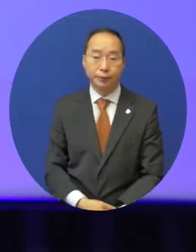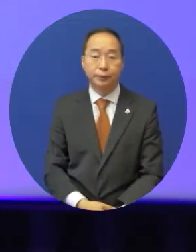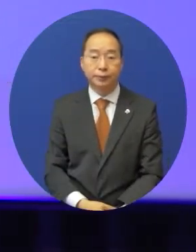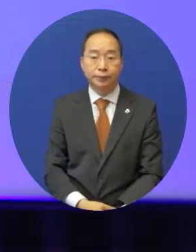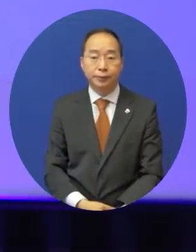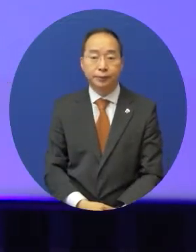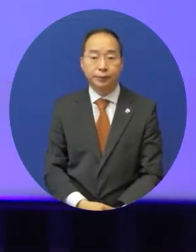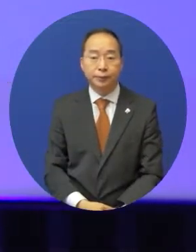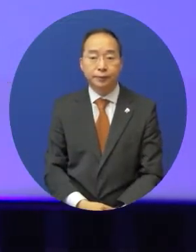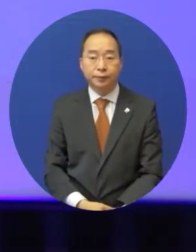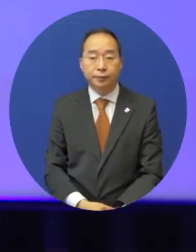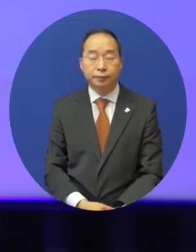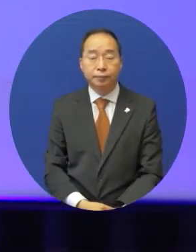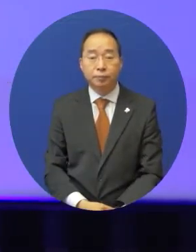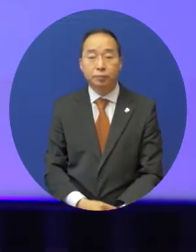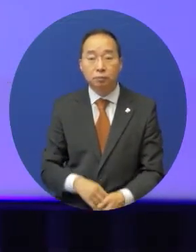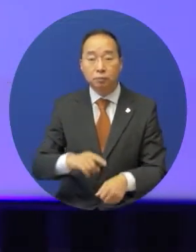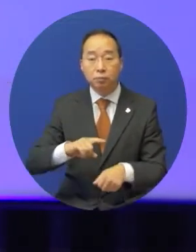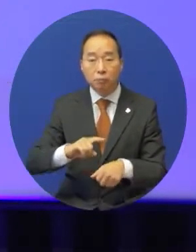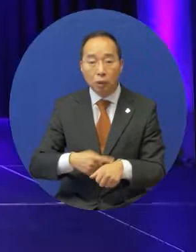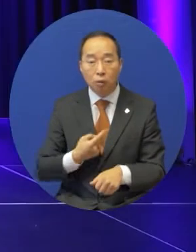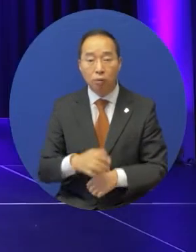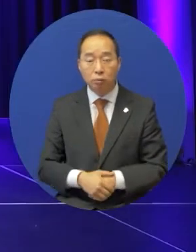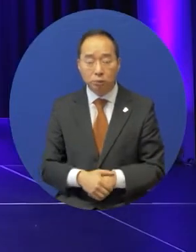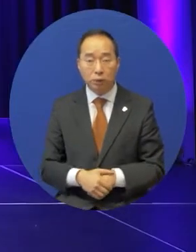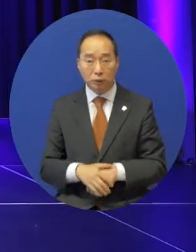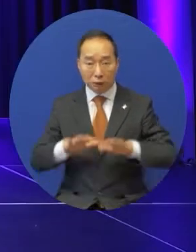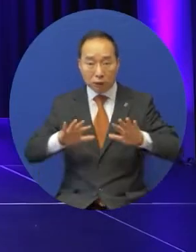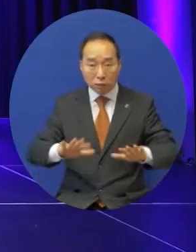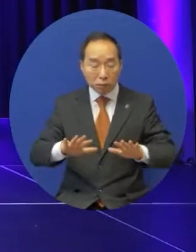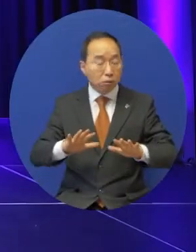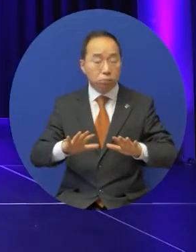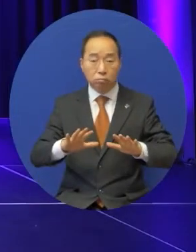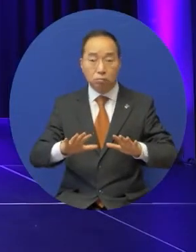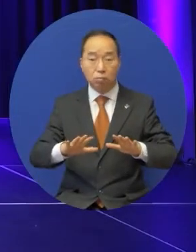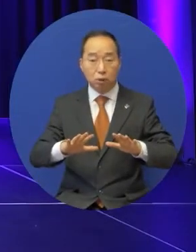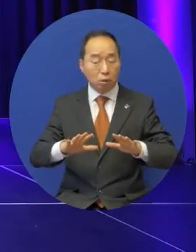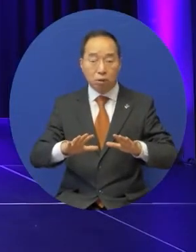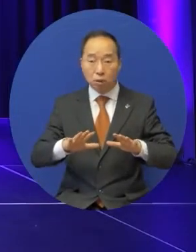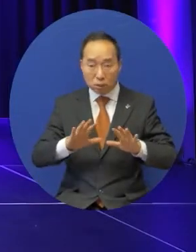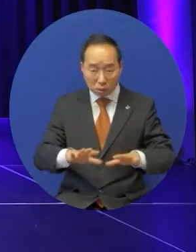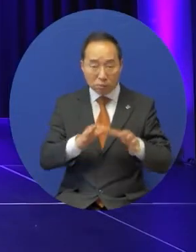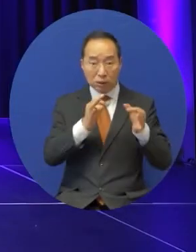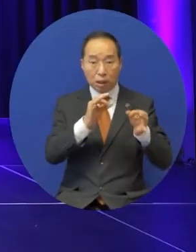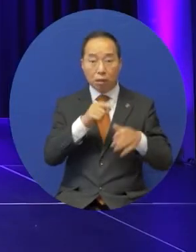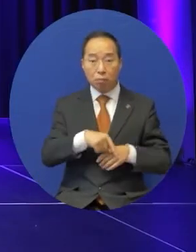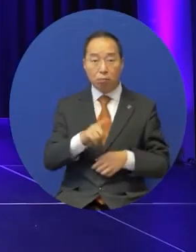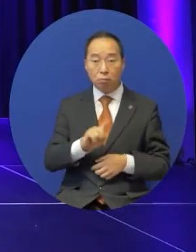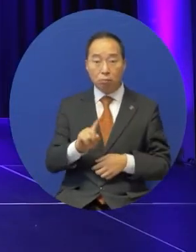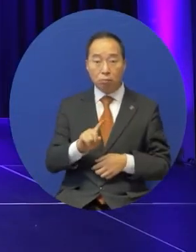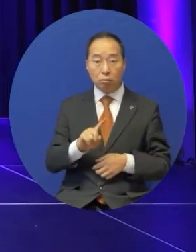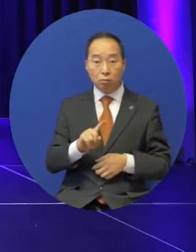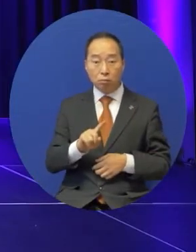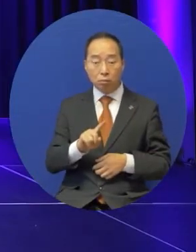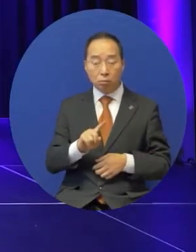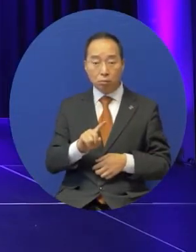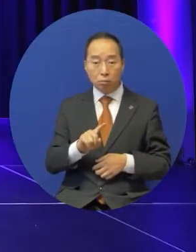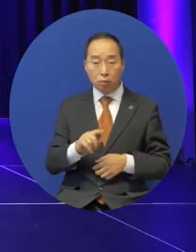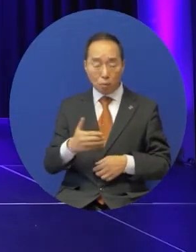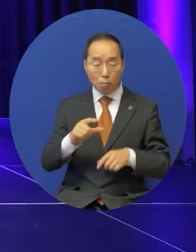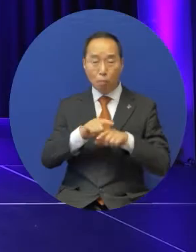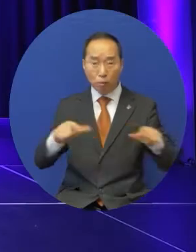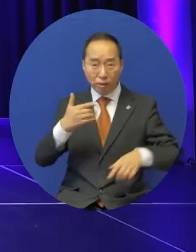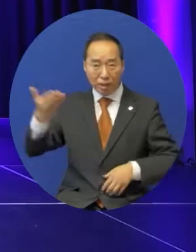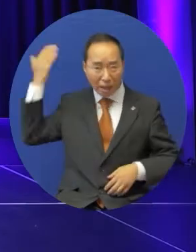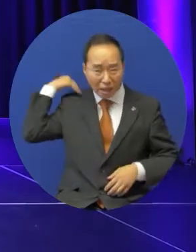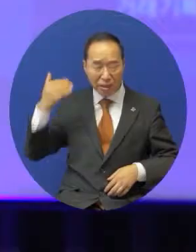이제 생길 수 있다라고 볼 수가 있겠죠. 그러다 보니까 여러 국가의 중앙은행에서는 굉장히